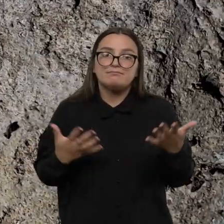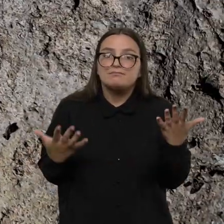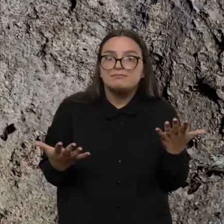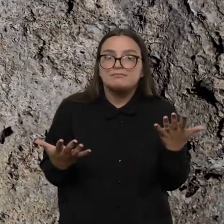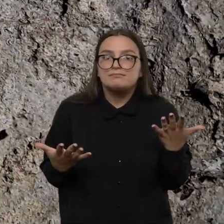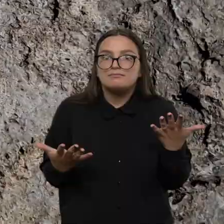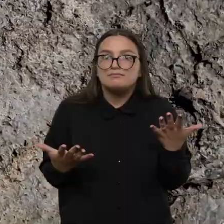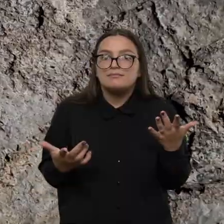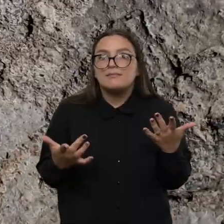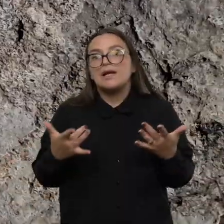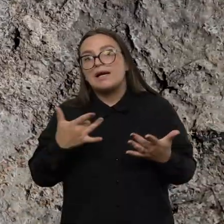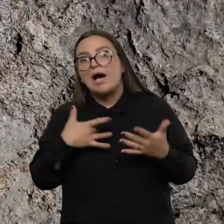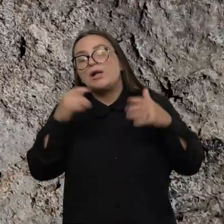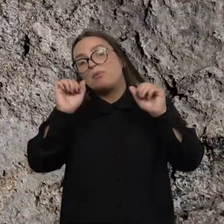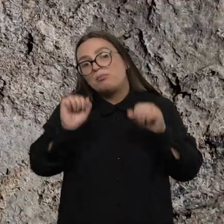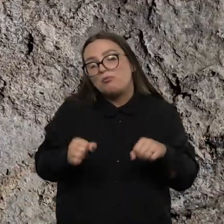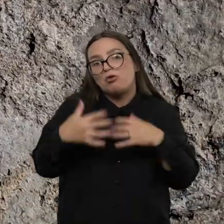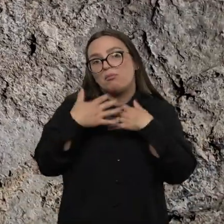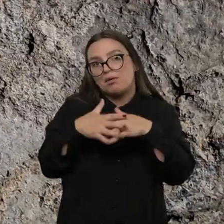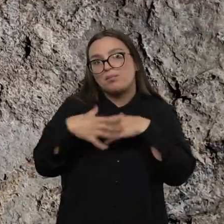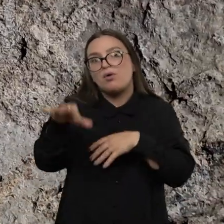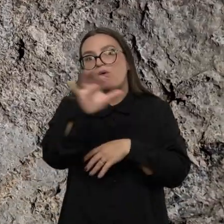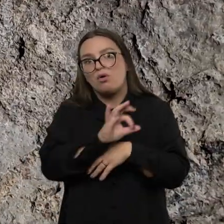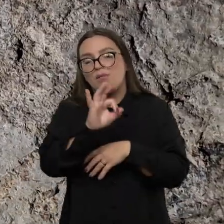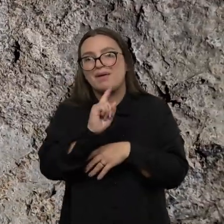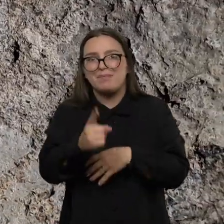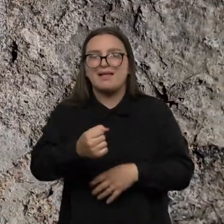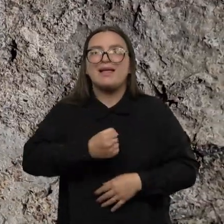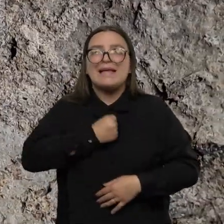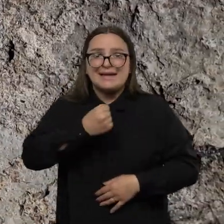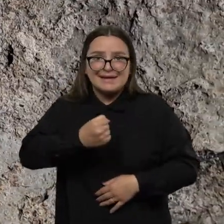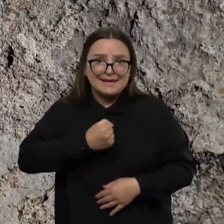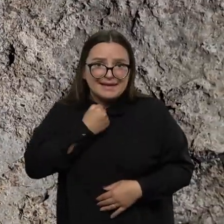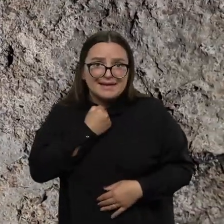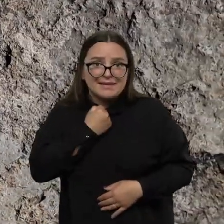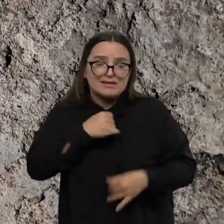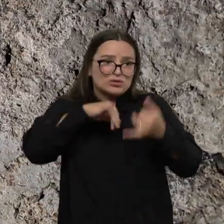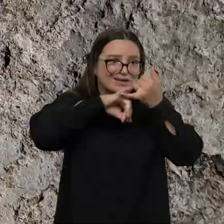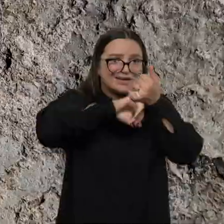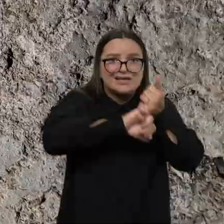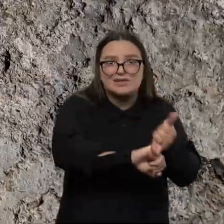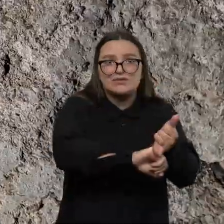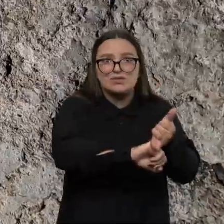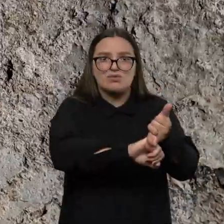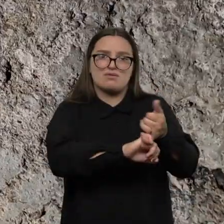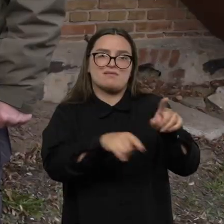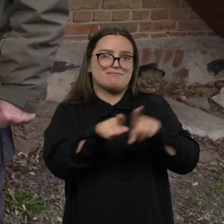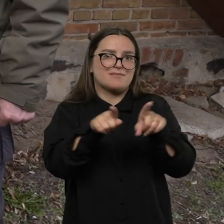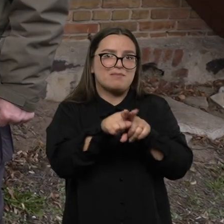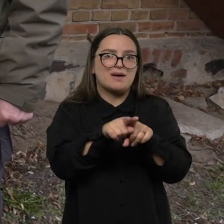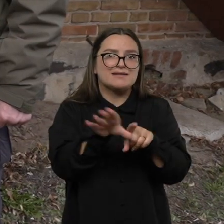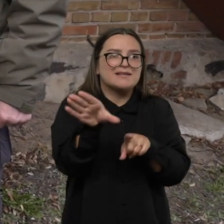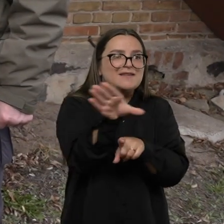viskas. Tai, na, galim svarstyti, bet vis tiek labai gaila, aišku, kad mes tos istorijos,